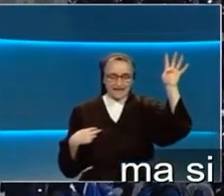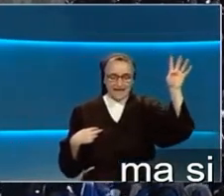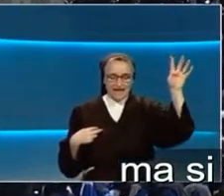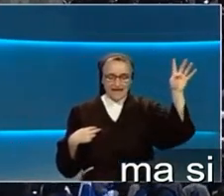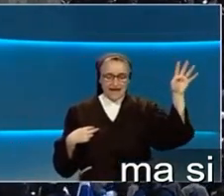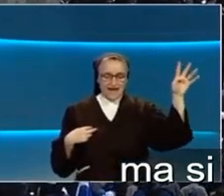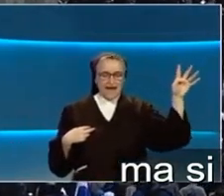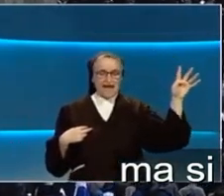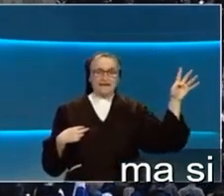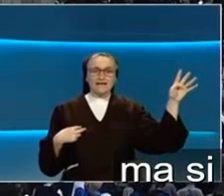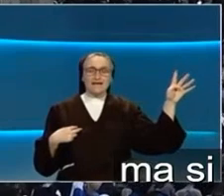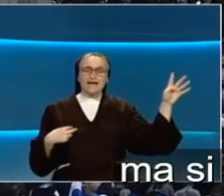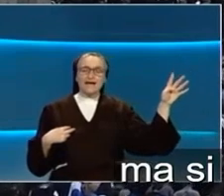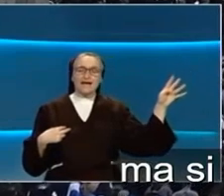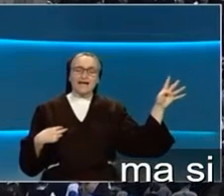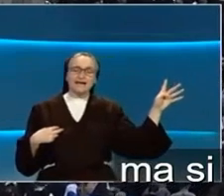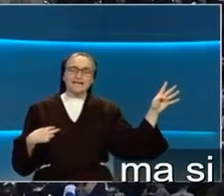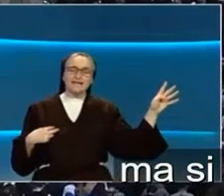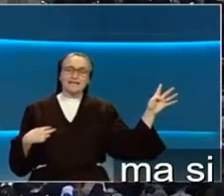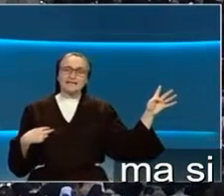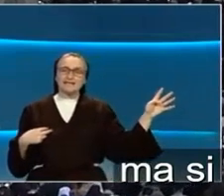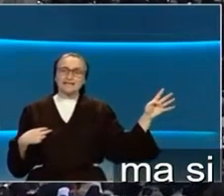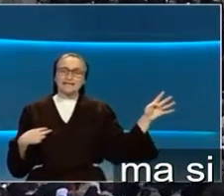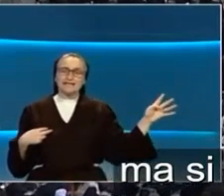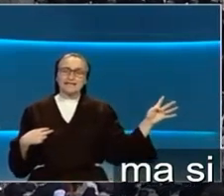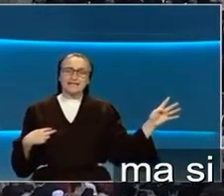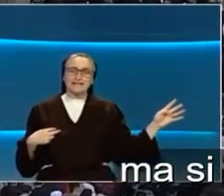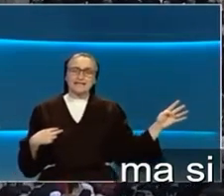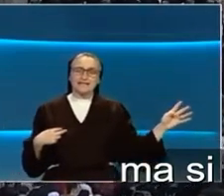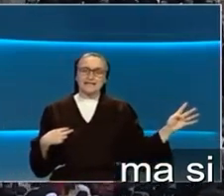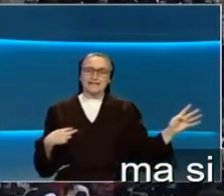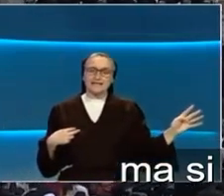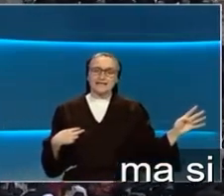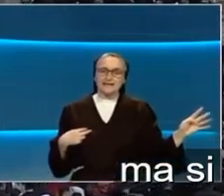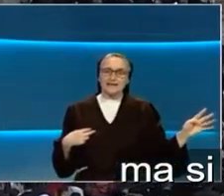inferis, humano generis serenus